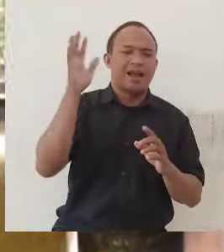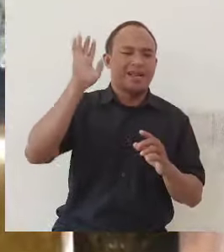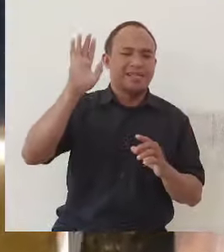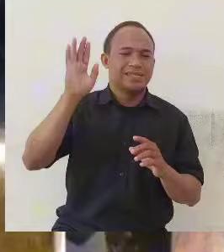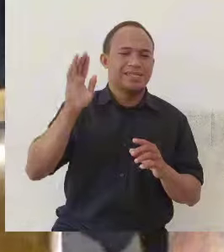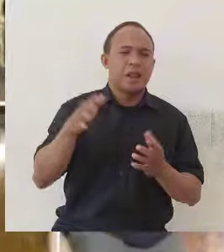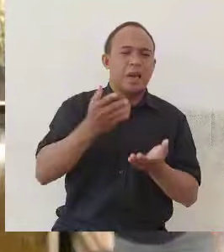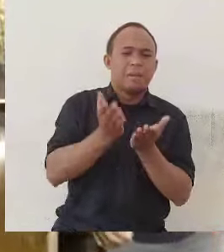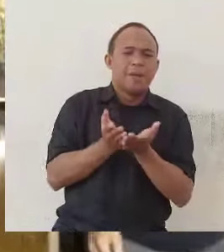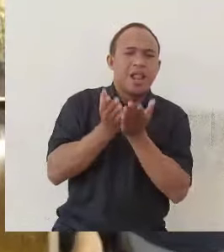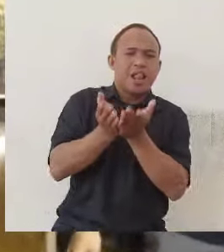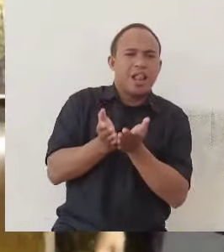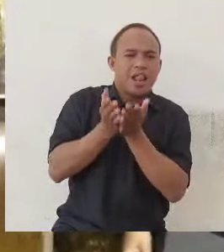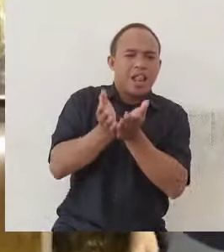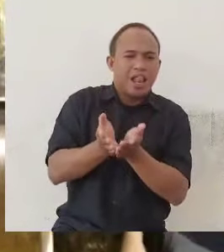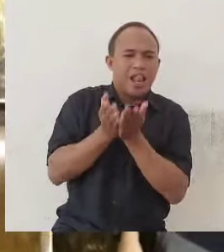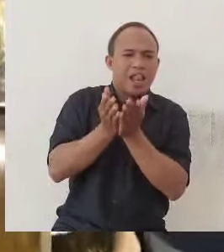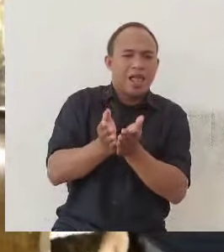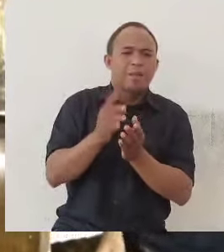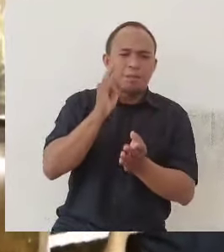hadirnya kapalnya.